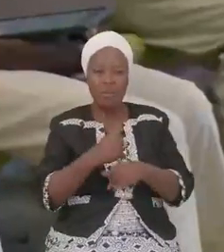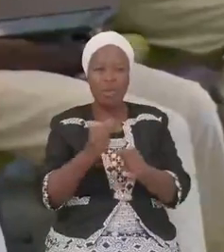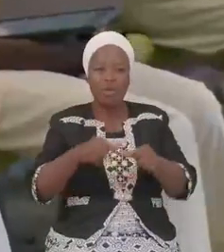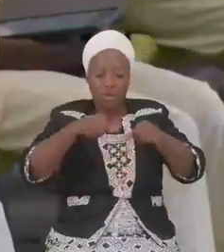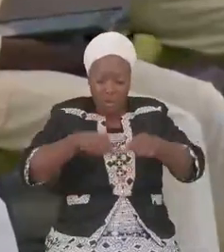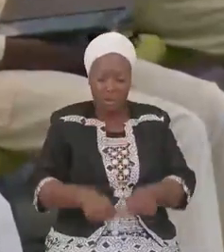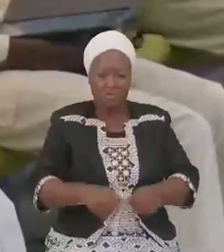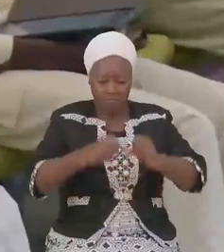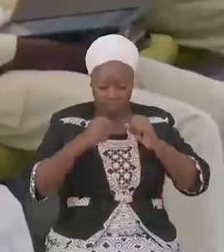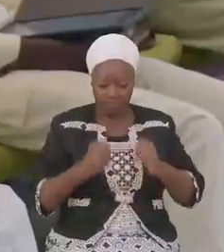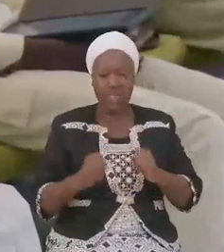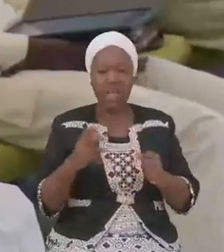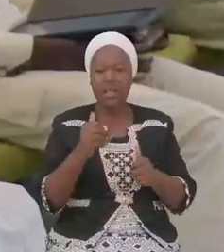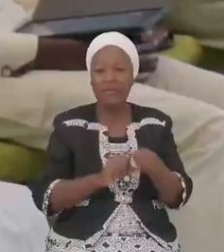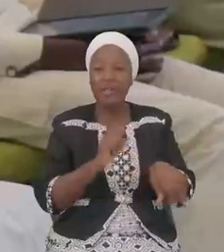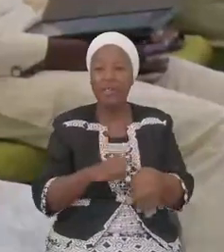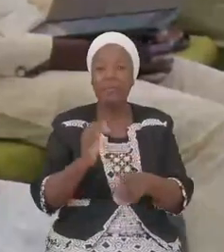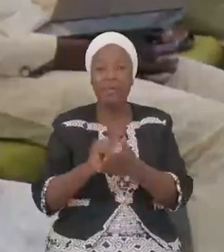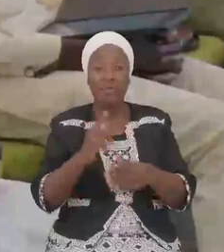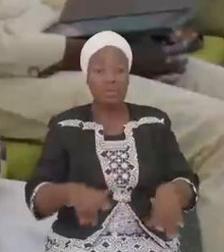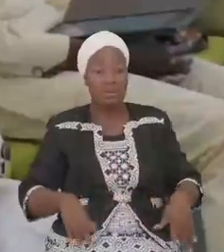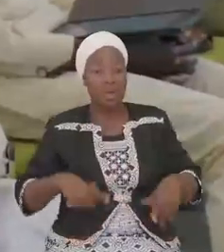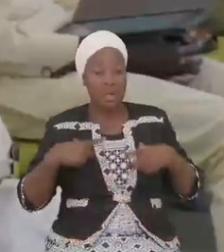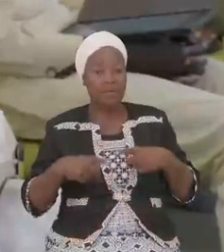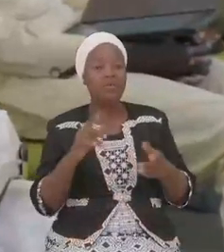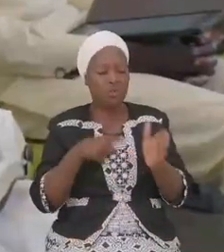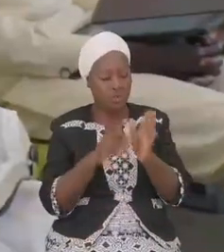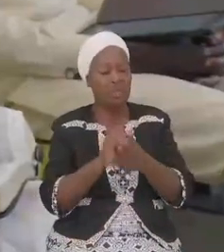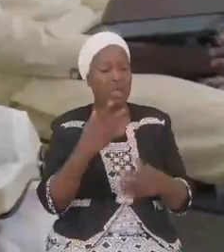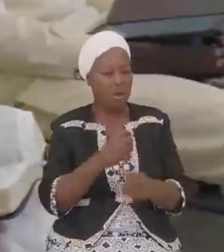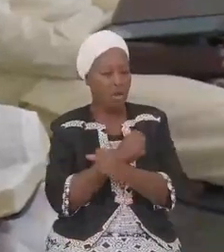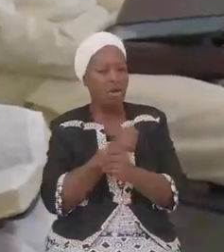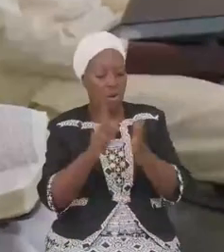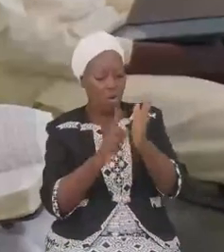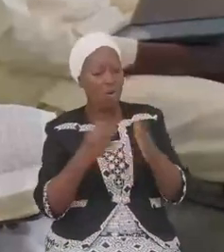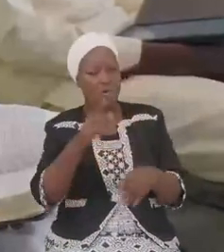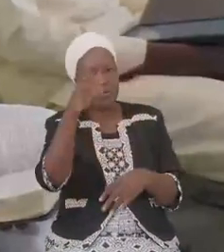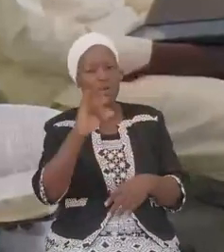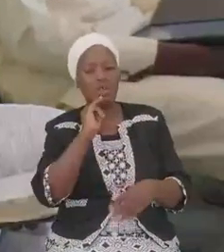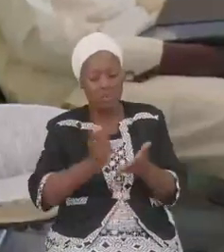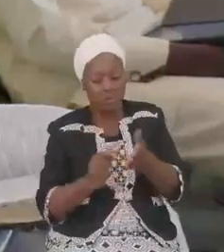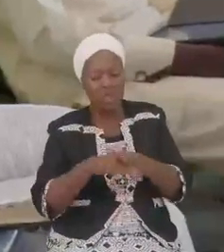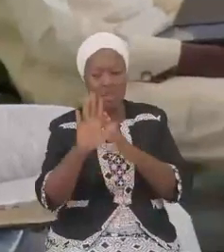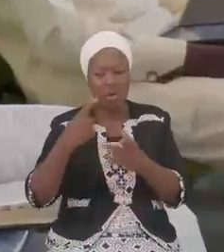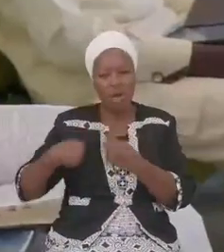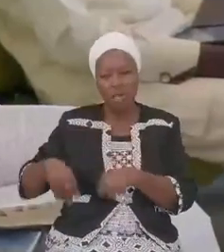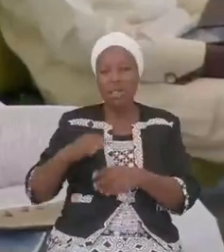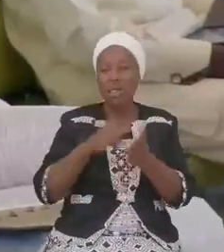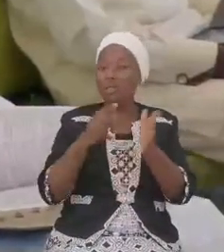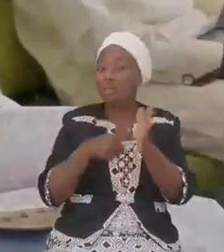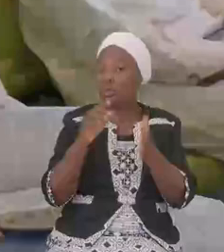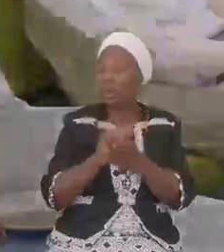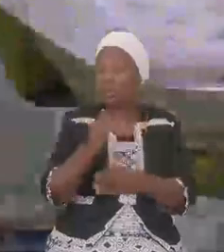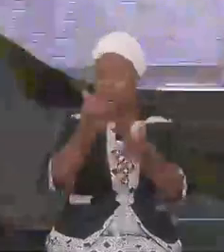reste stable. Alors, chaque fois, la vie que tu mènes montre que la loi de Dieu est écrite dans ton cœur. Cela montre que tu